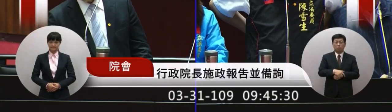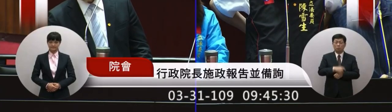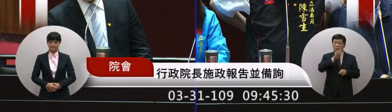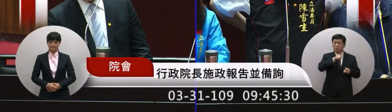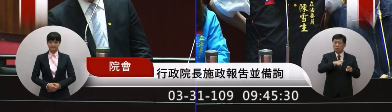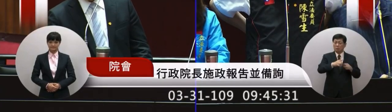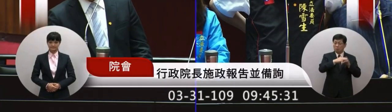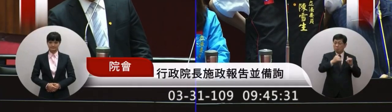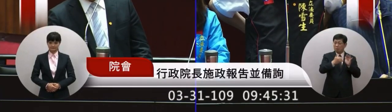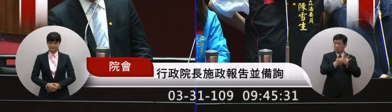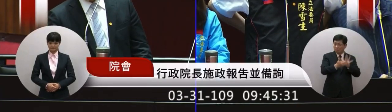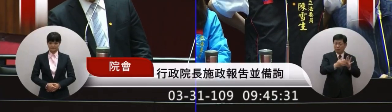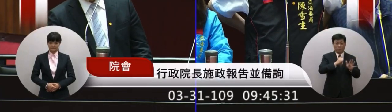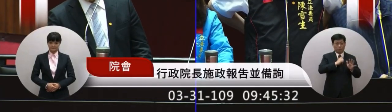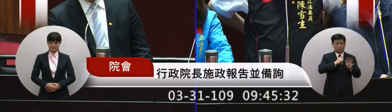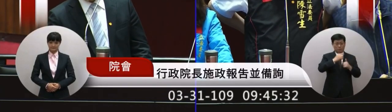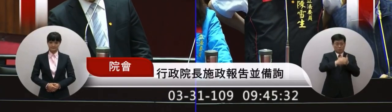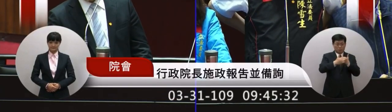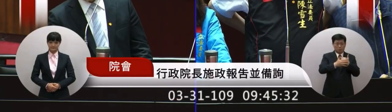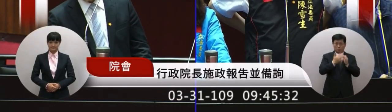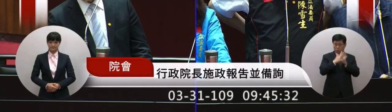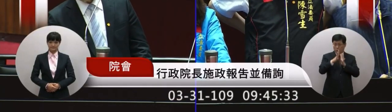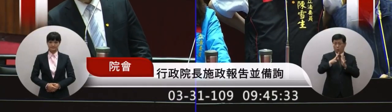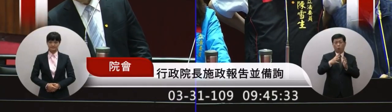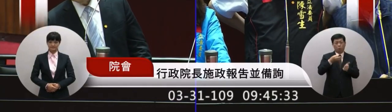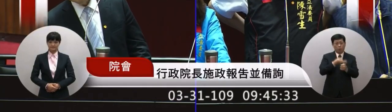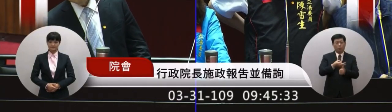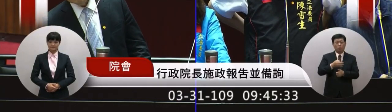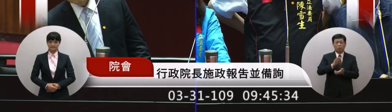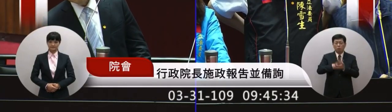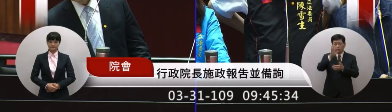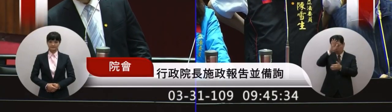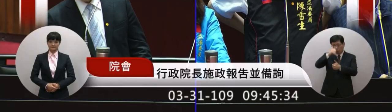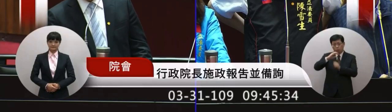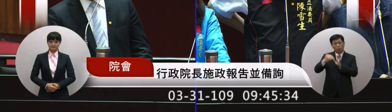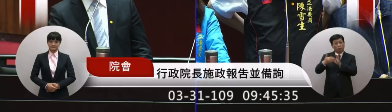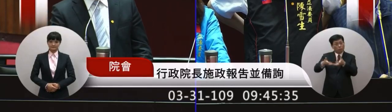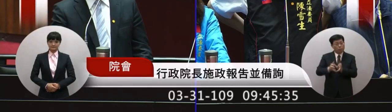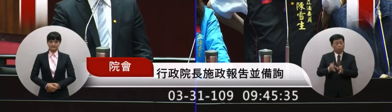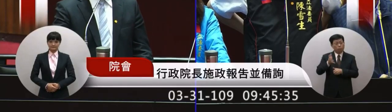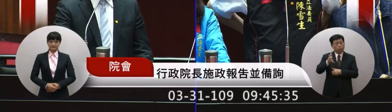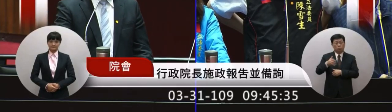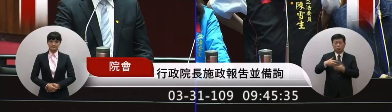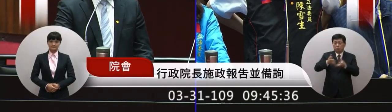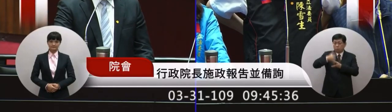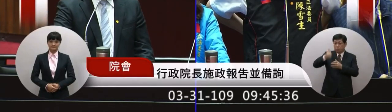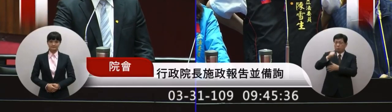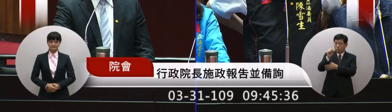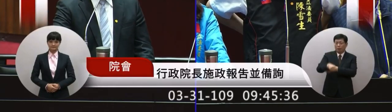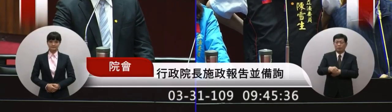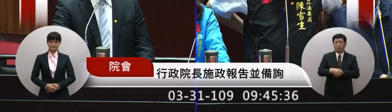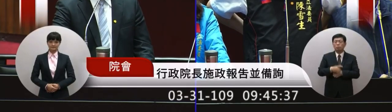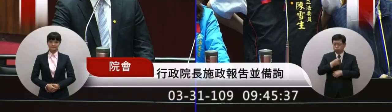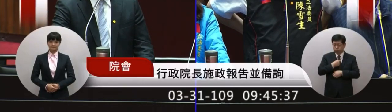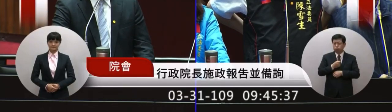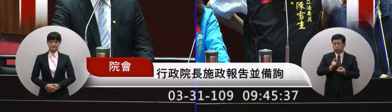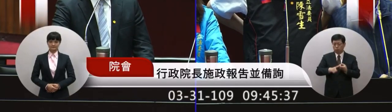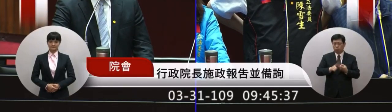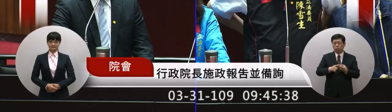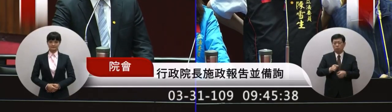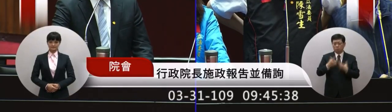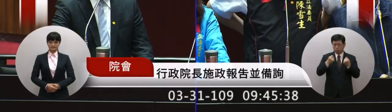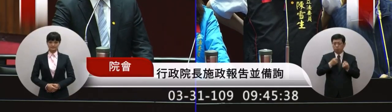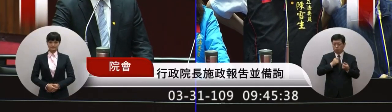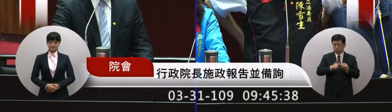防自卫队被打死，有没有？有。后来呢，我找国防部，国防部部长啊也答应应该要啊、哦，应该